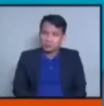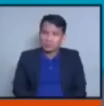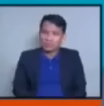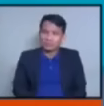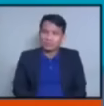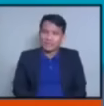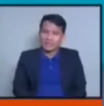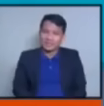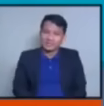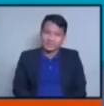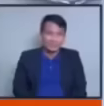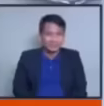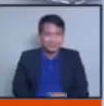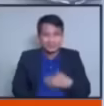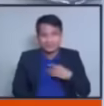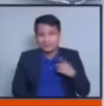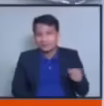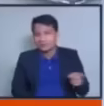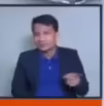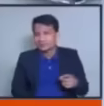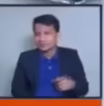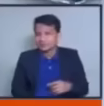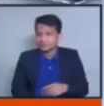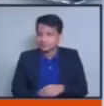Hello? Hello sir?